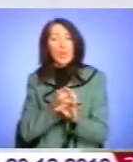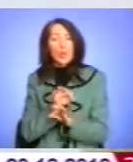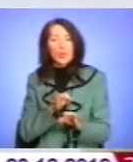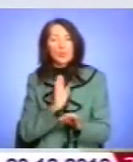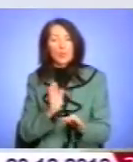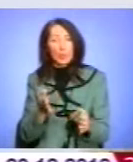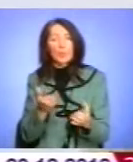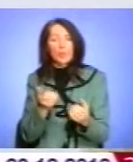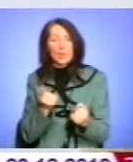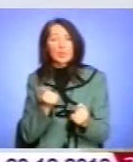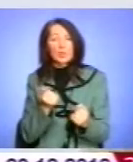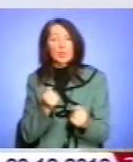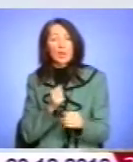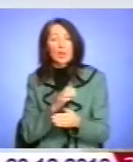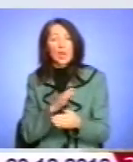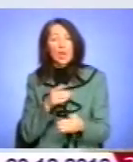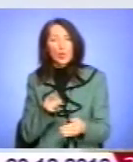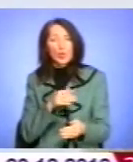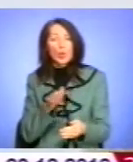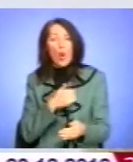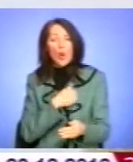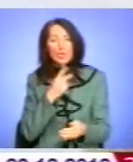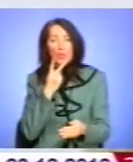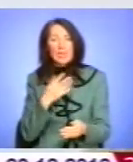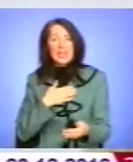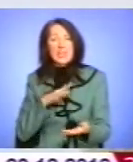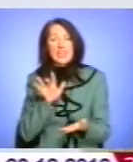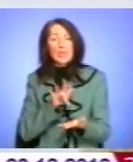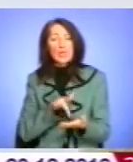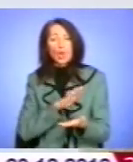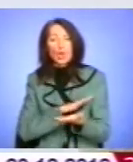братися, тому що хочемо бачити наше місце. Місто чистим,